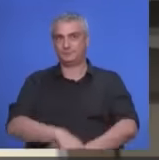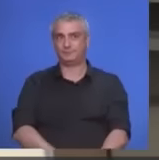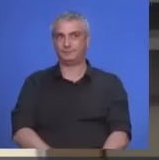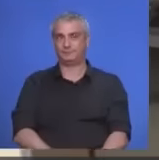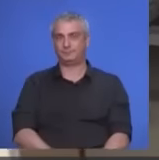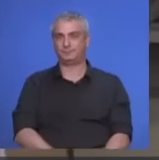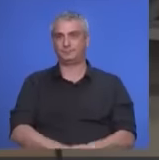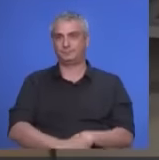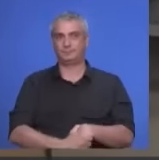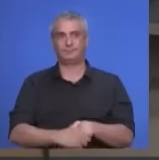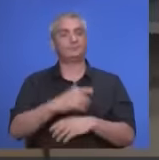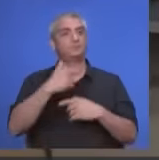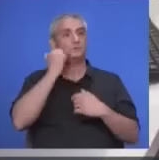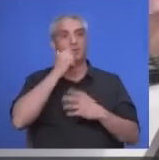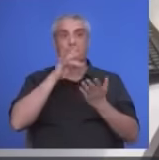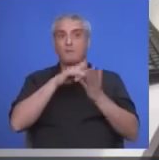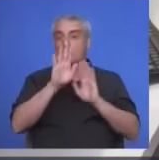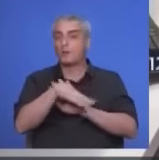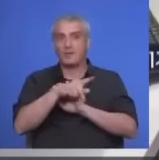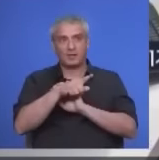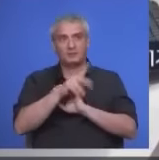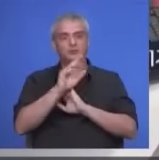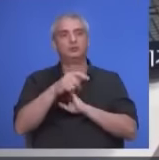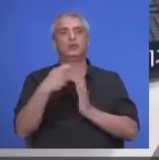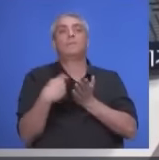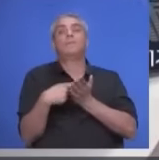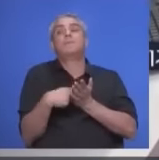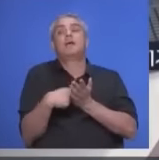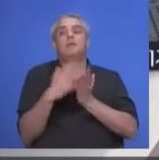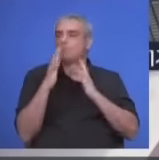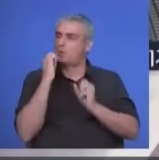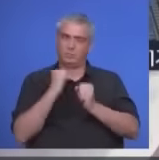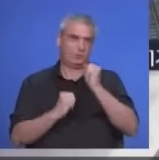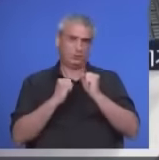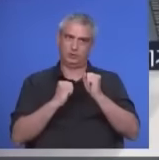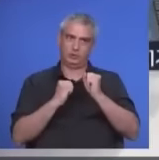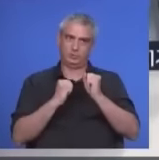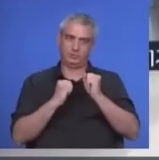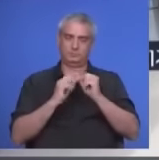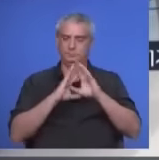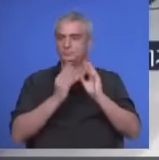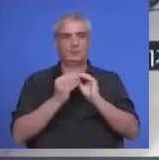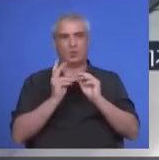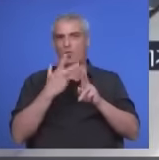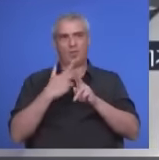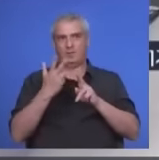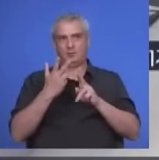יום שהמקום הזה ריק, יש לו מחיר מאוד קשה למערכת בכלל, לא רק